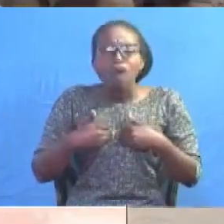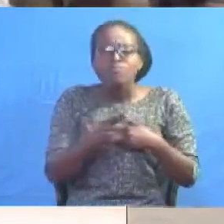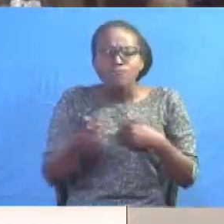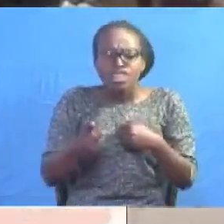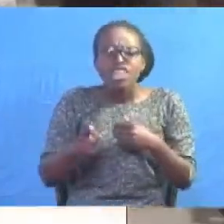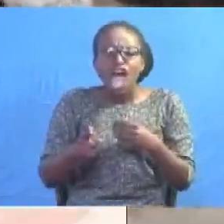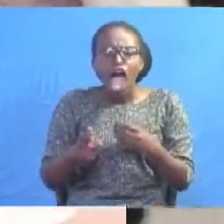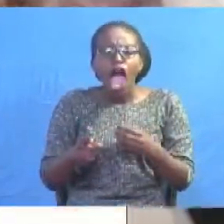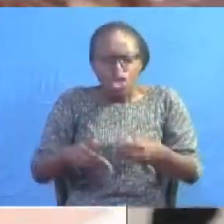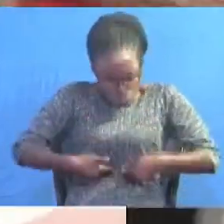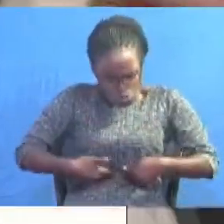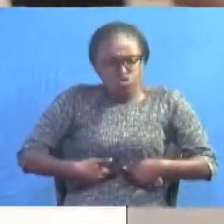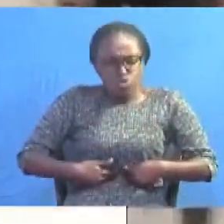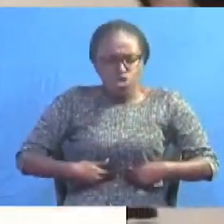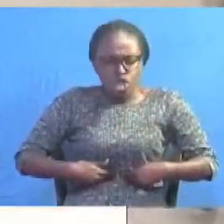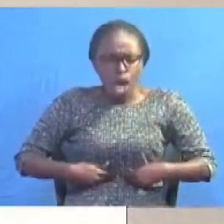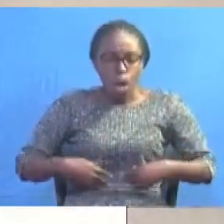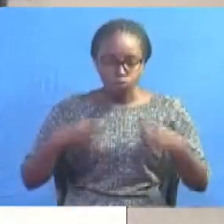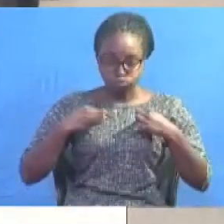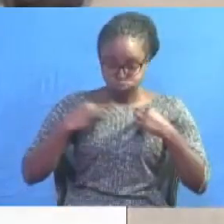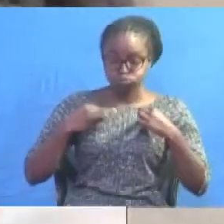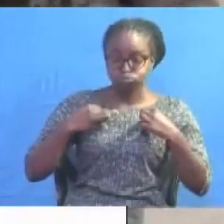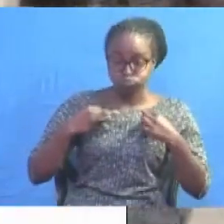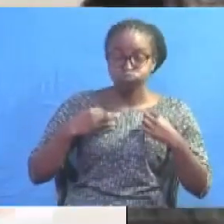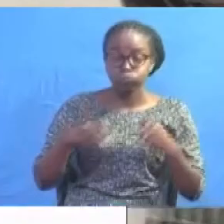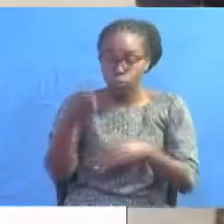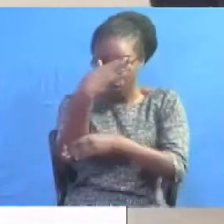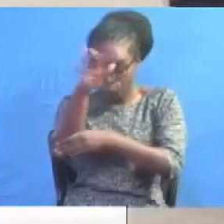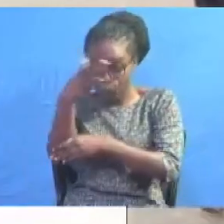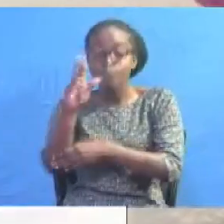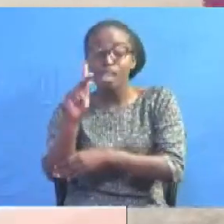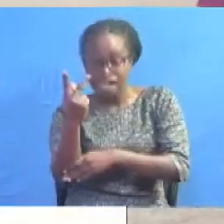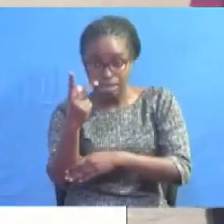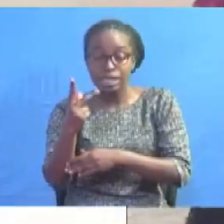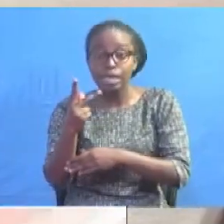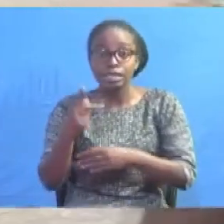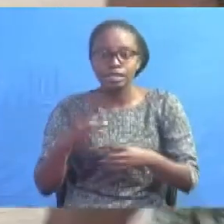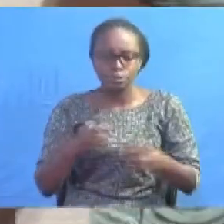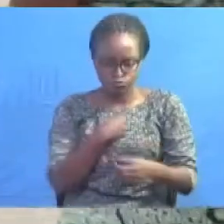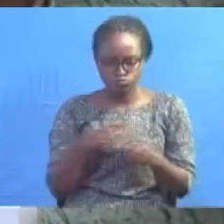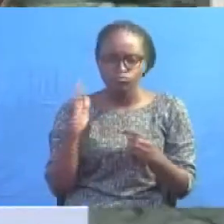waliokuwa wamevaa mavazi yaliyochorwa bendera ya Kenya au walioaga dunia wengine.